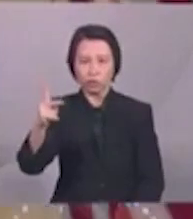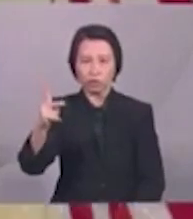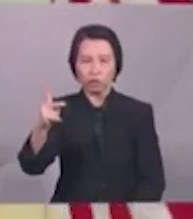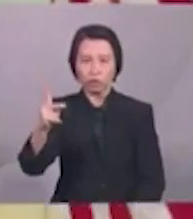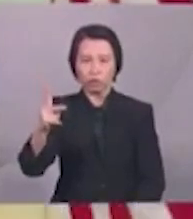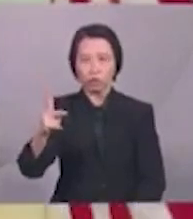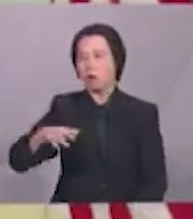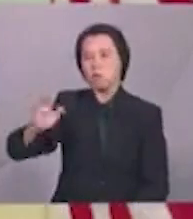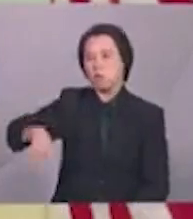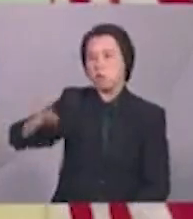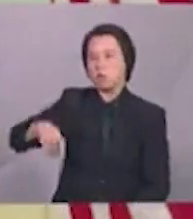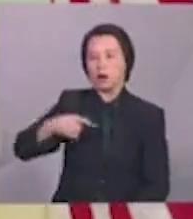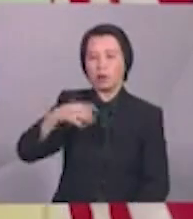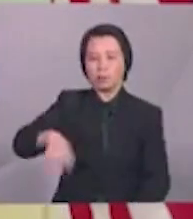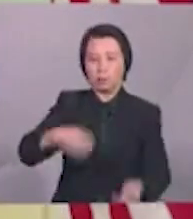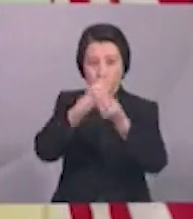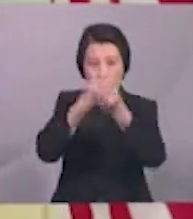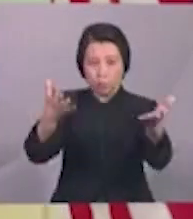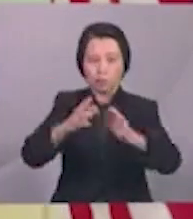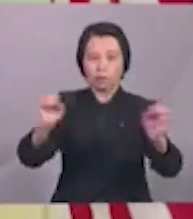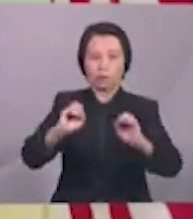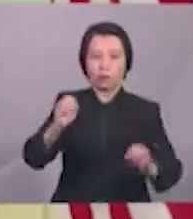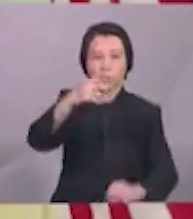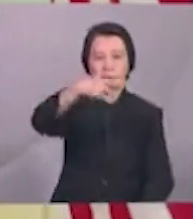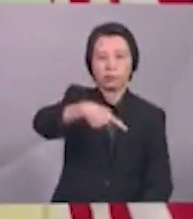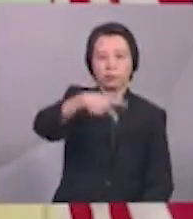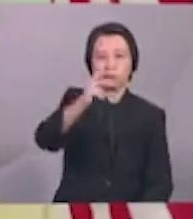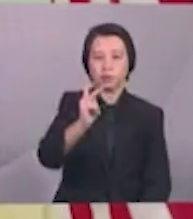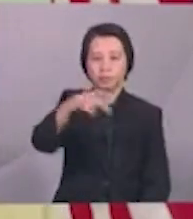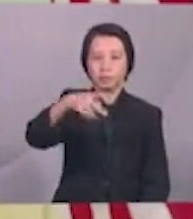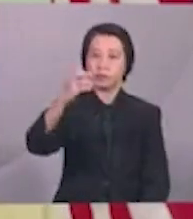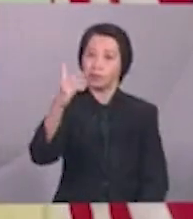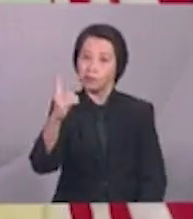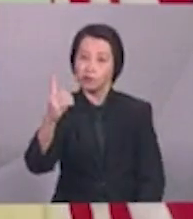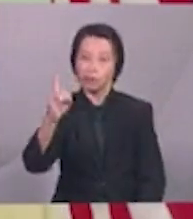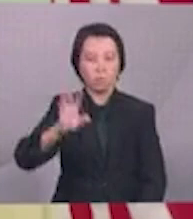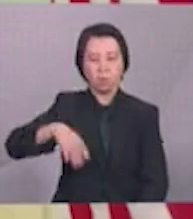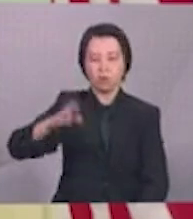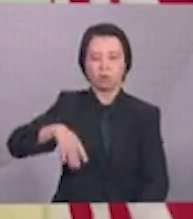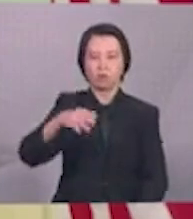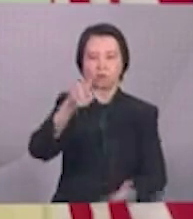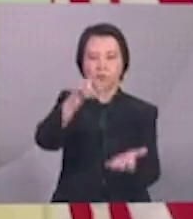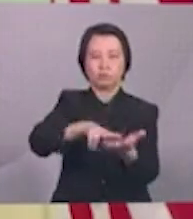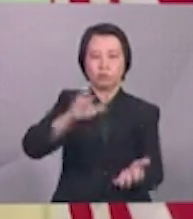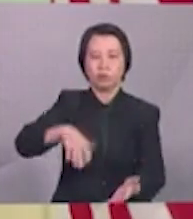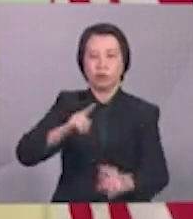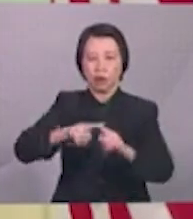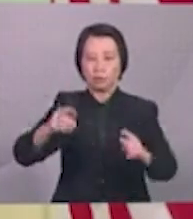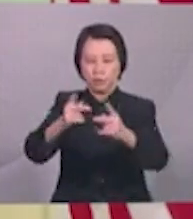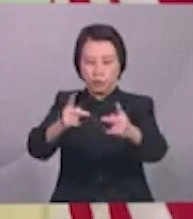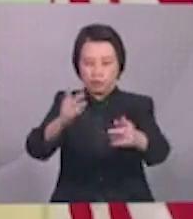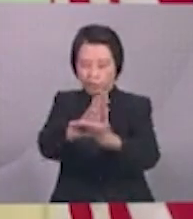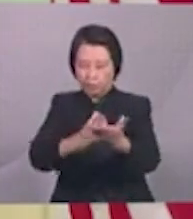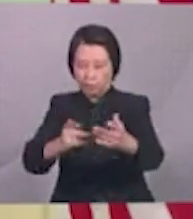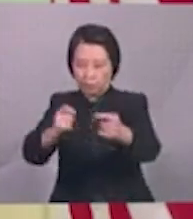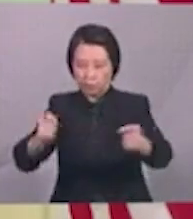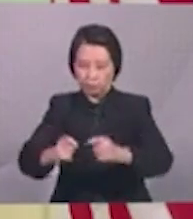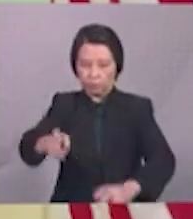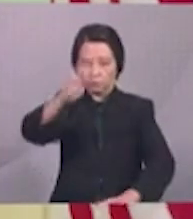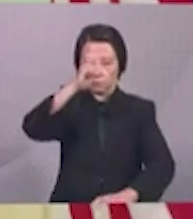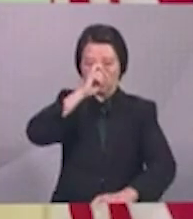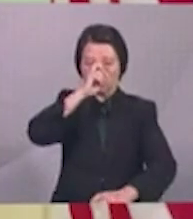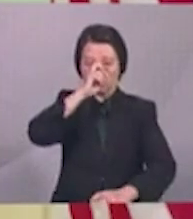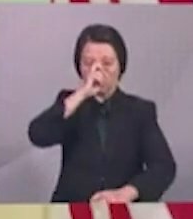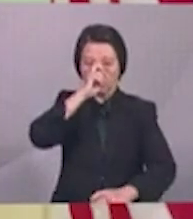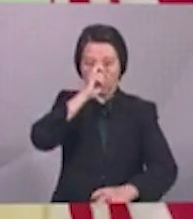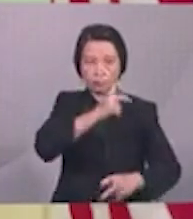selagi saya tidak umumkan maknanya tidak ada PKPD. Tapi setengah tempat tu kita perketatkan kawalan dia secara